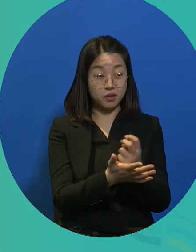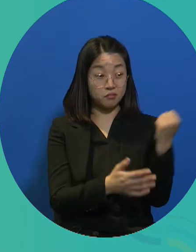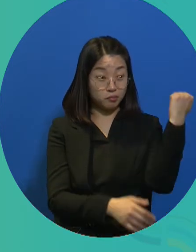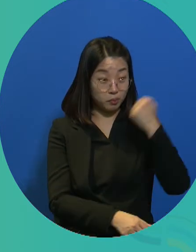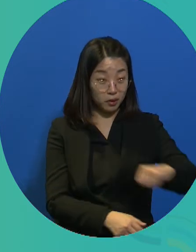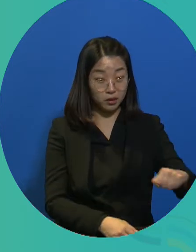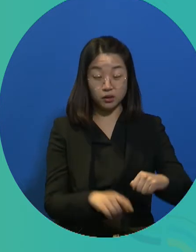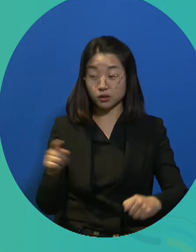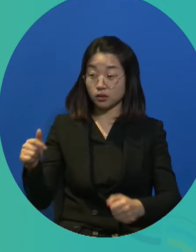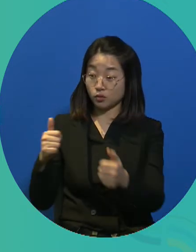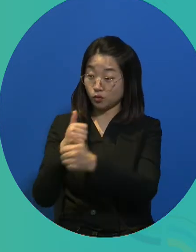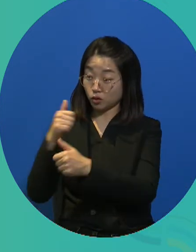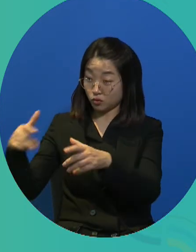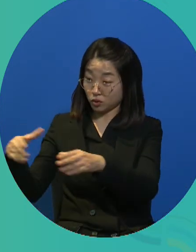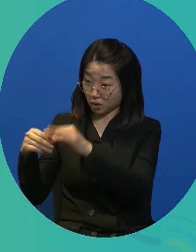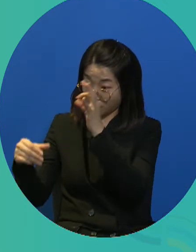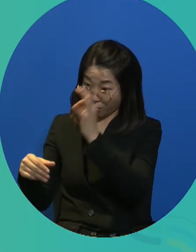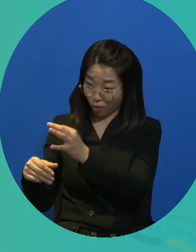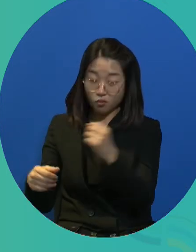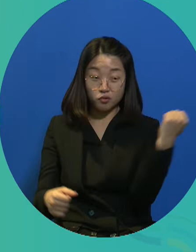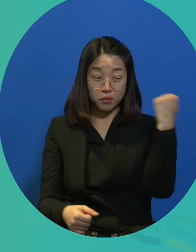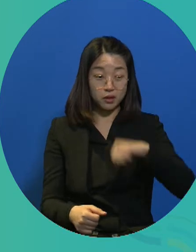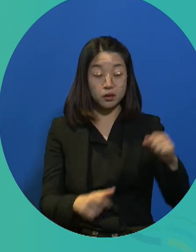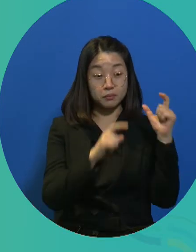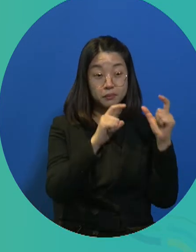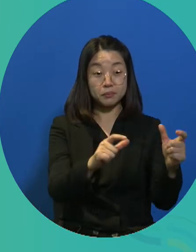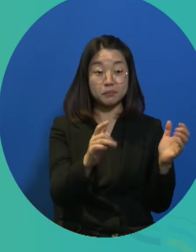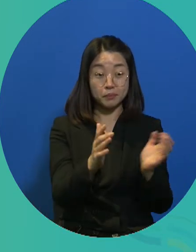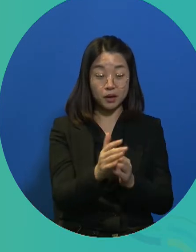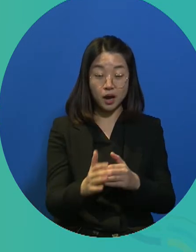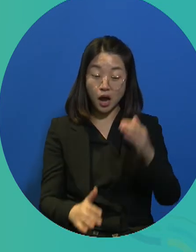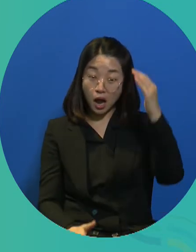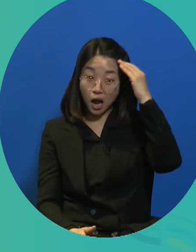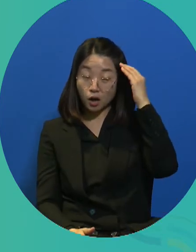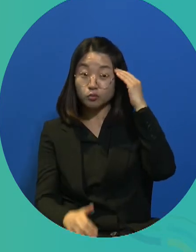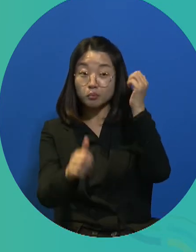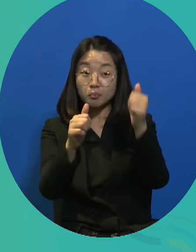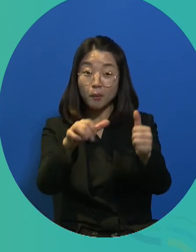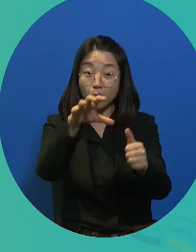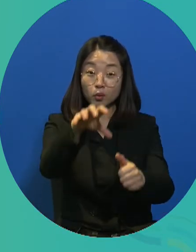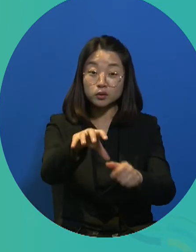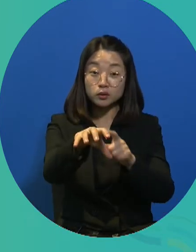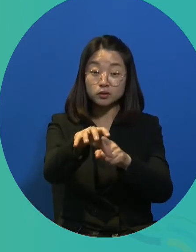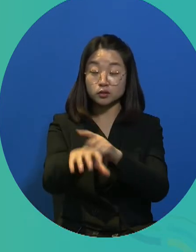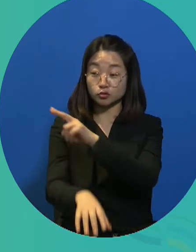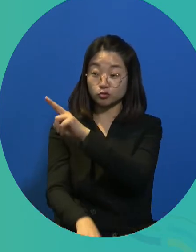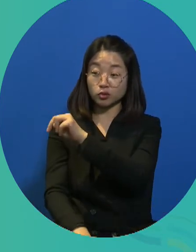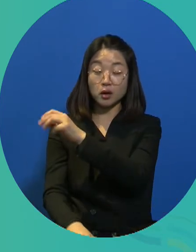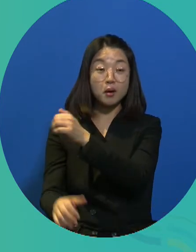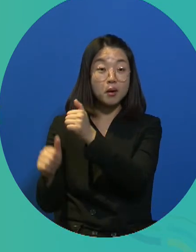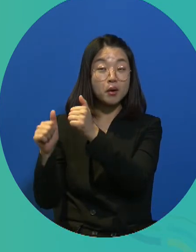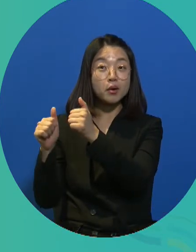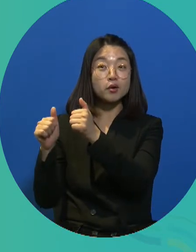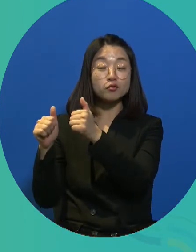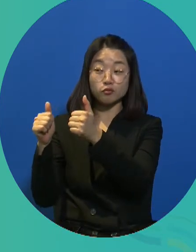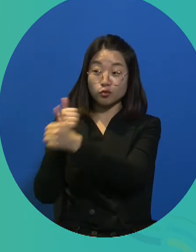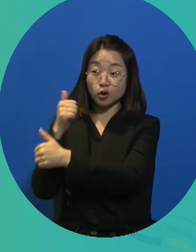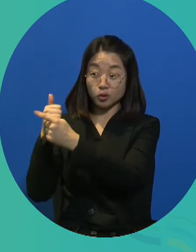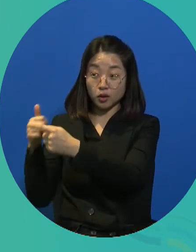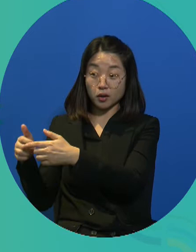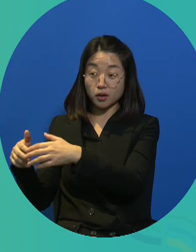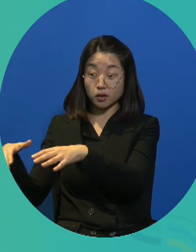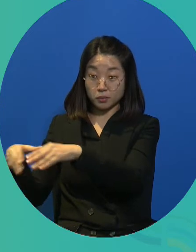규약에 위반된다라는 판단을 내렸는데 국내 법원에서는 유엔 자유권위원회의 결정이